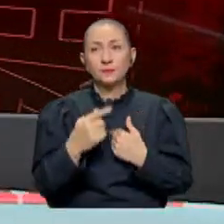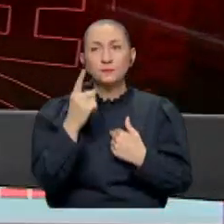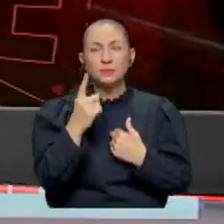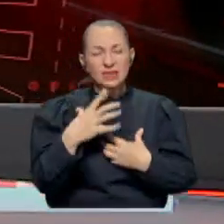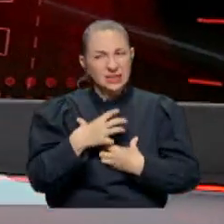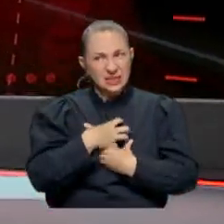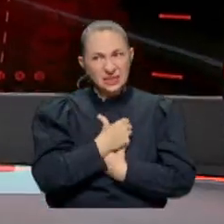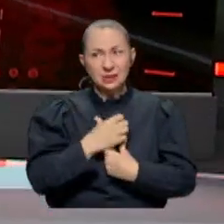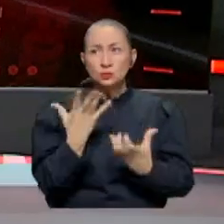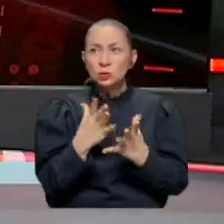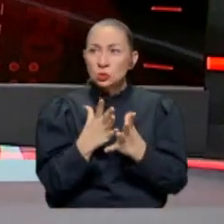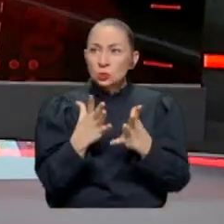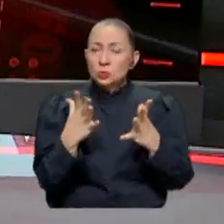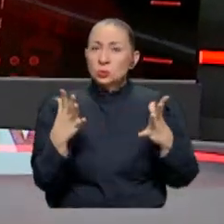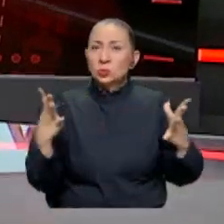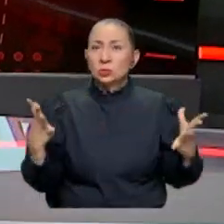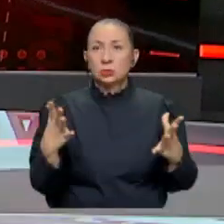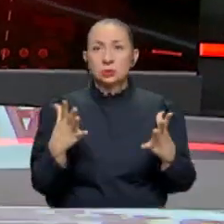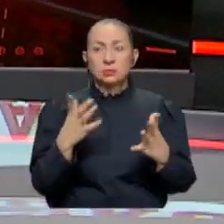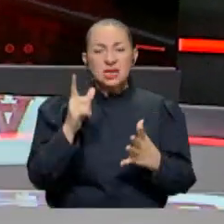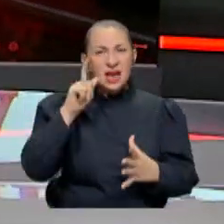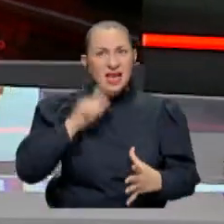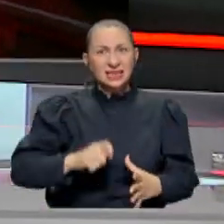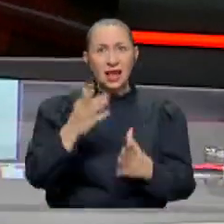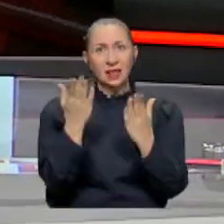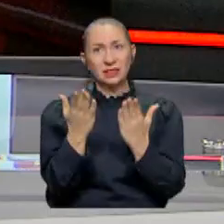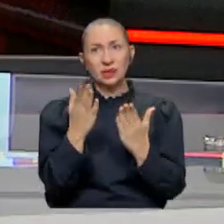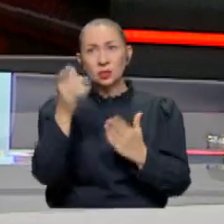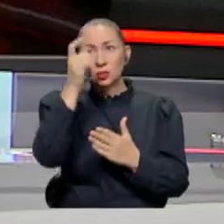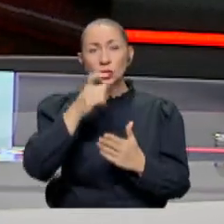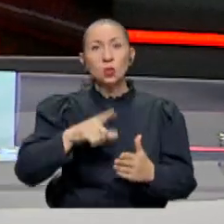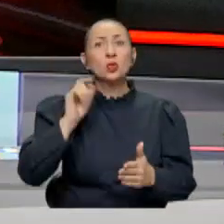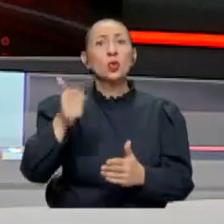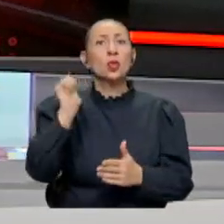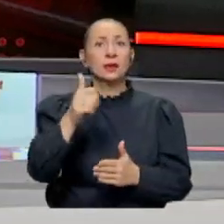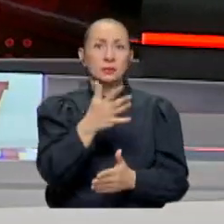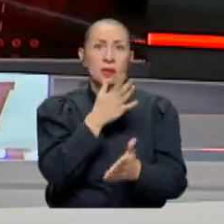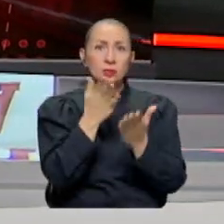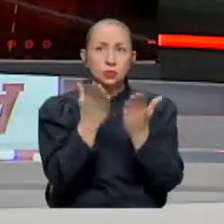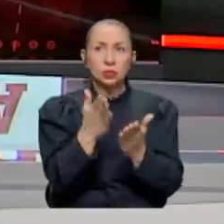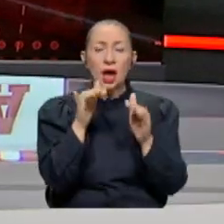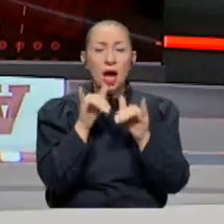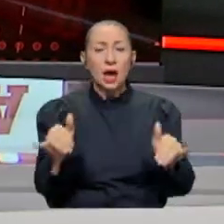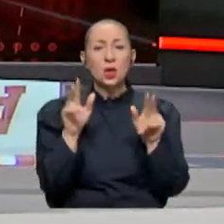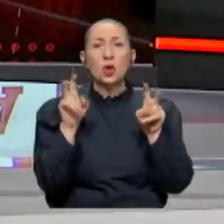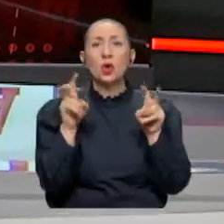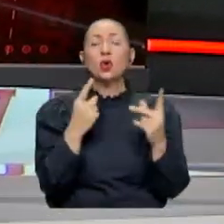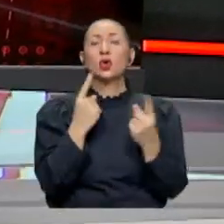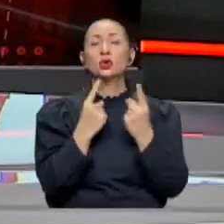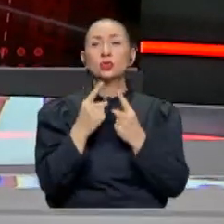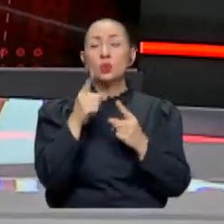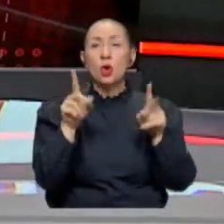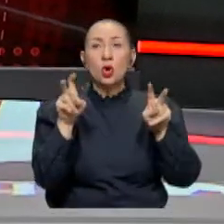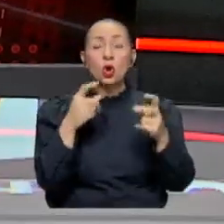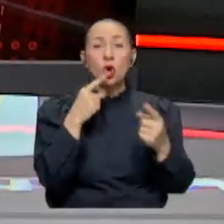bir trajedi, giderek büyüyen bir rezalet. Türkiye günlerdir biliyorsunuz aynı konuyu konuşuyor. Bu